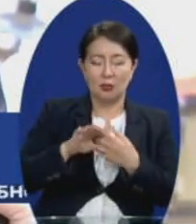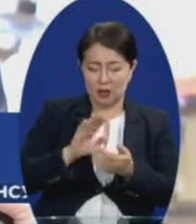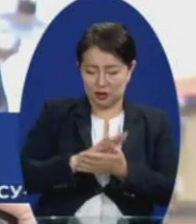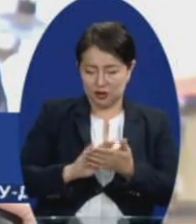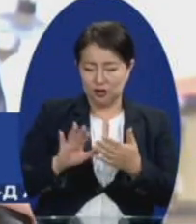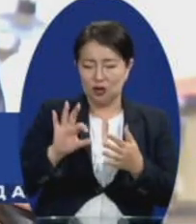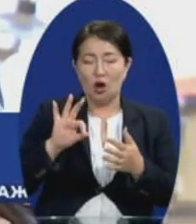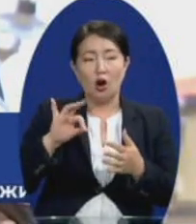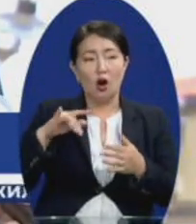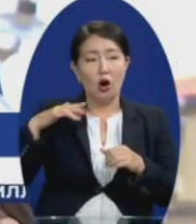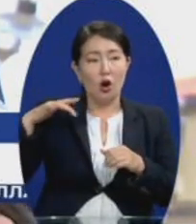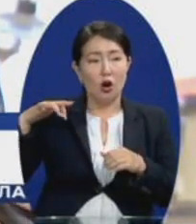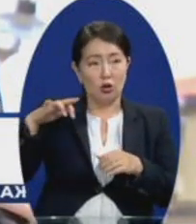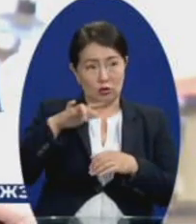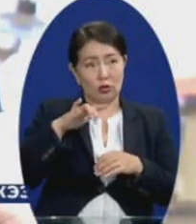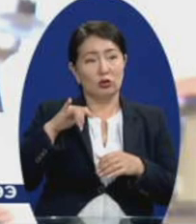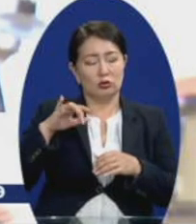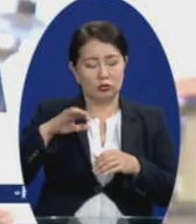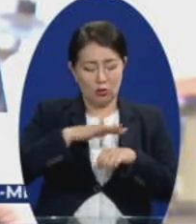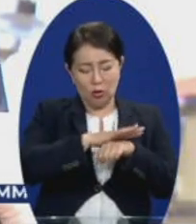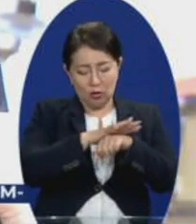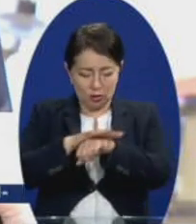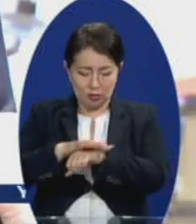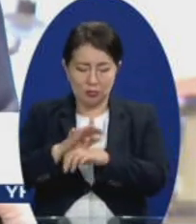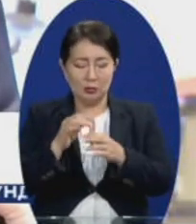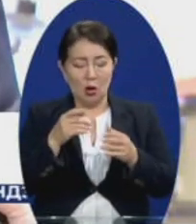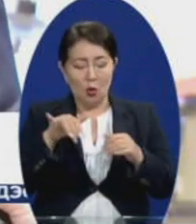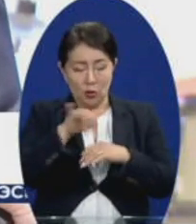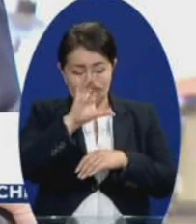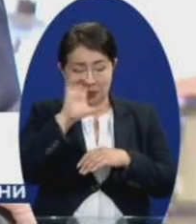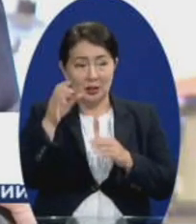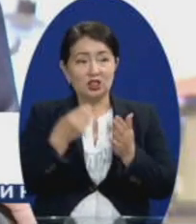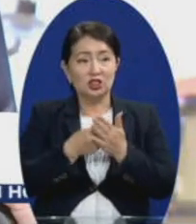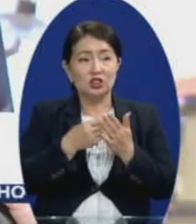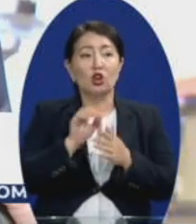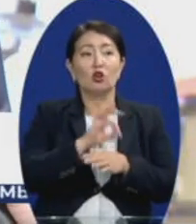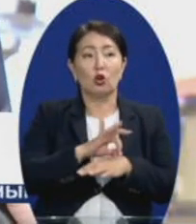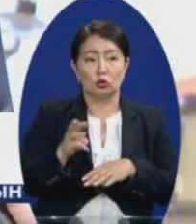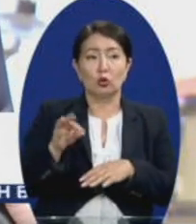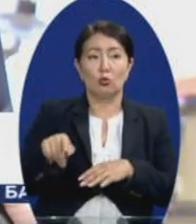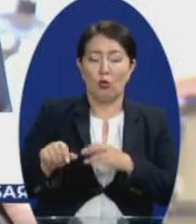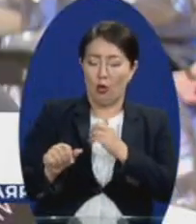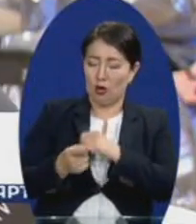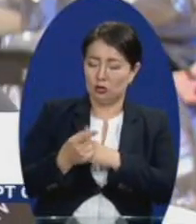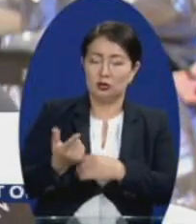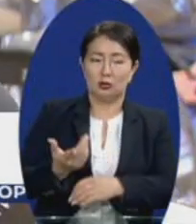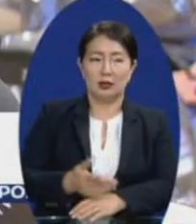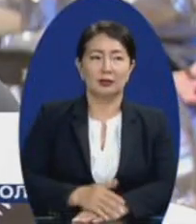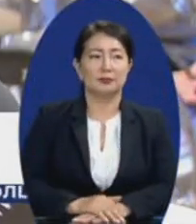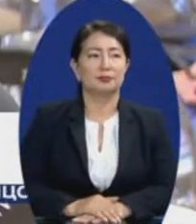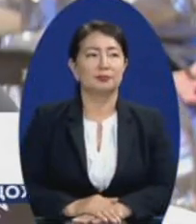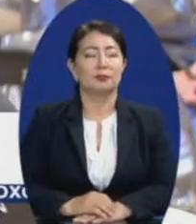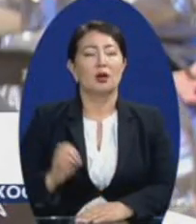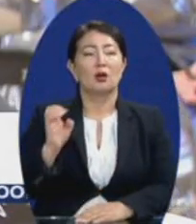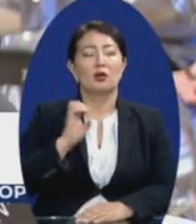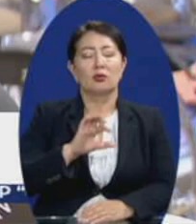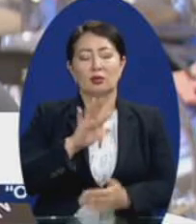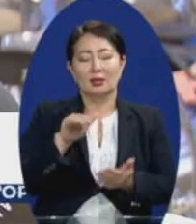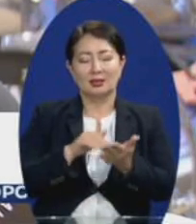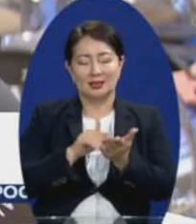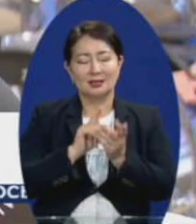нэгжин улсын байгууллагын хувьд жишг төсөл болж байгаагаараа онцлогоо. Гэн евро стандартыг